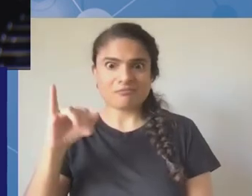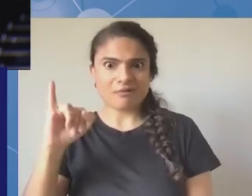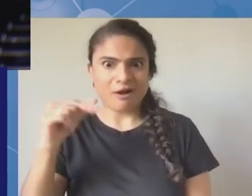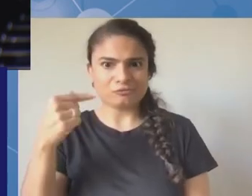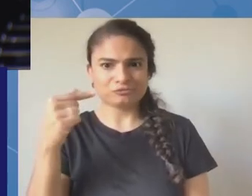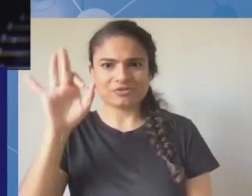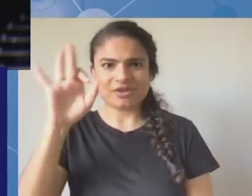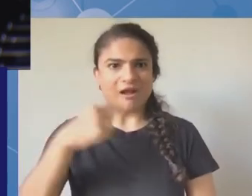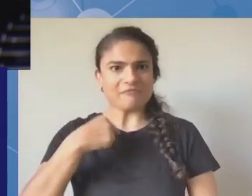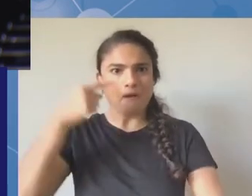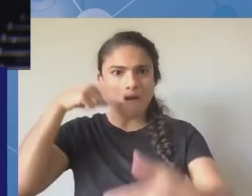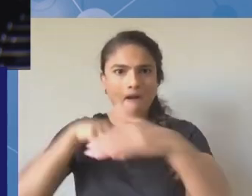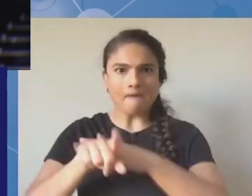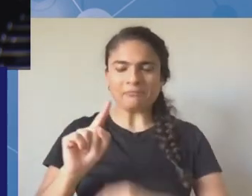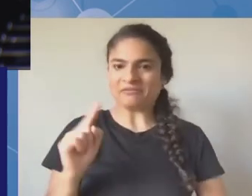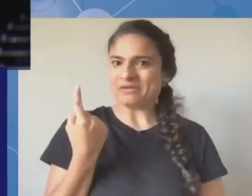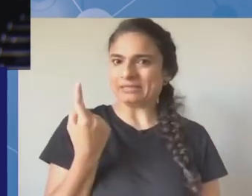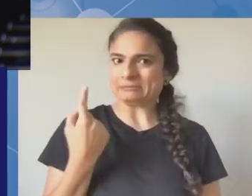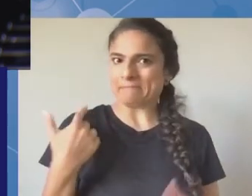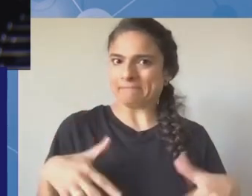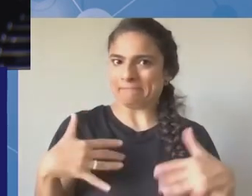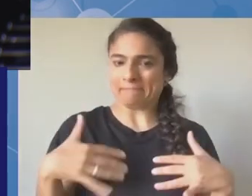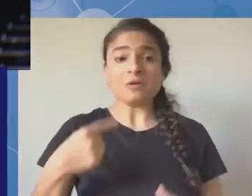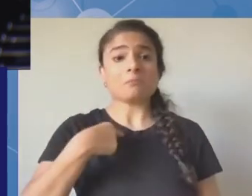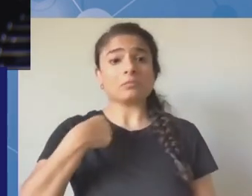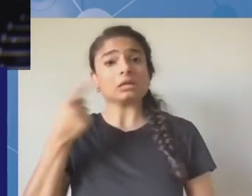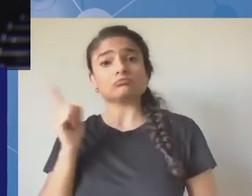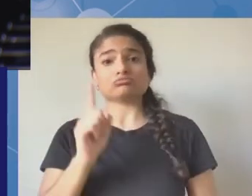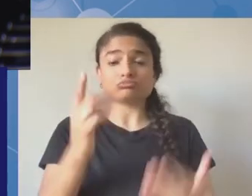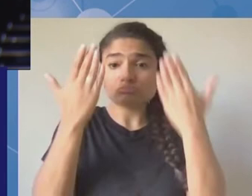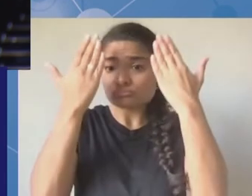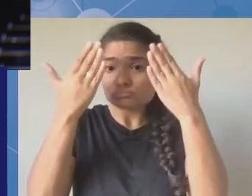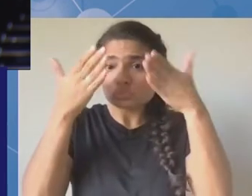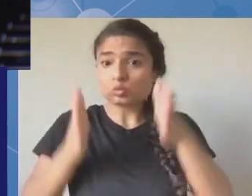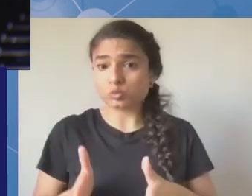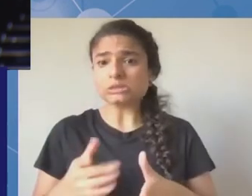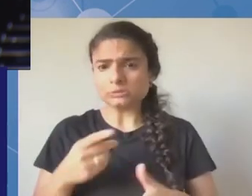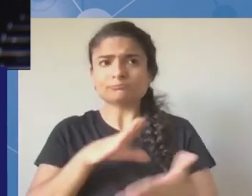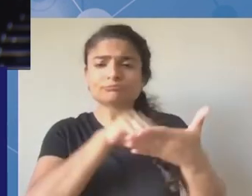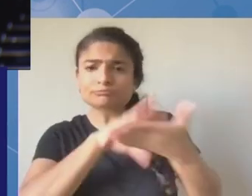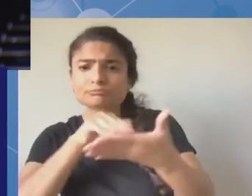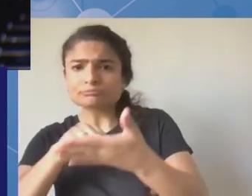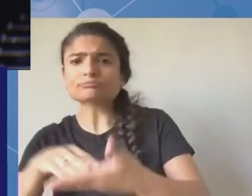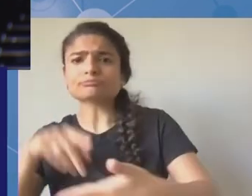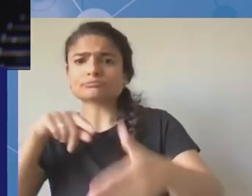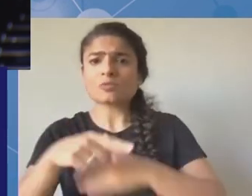هذه أول مرة أشارك فيها في منتدى حوكمة الإنترنت.